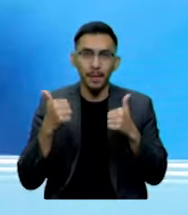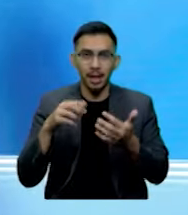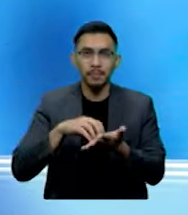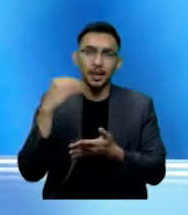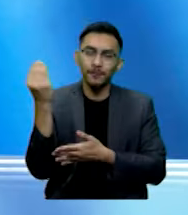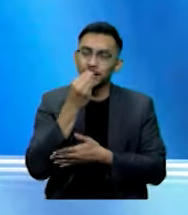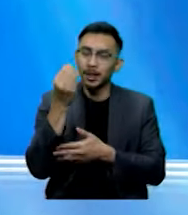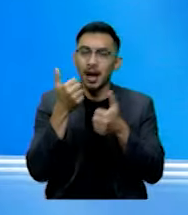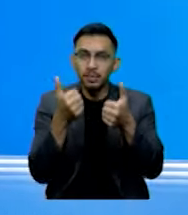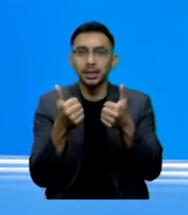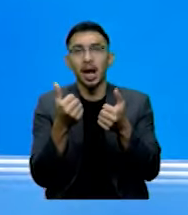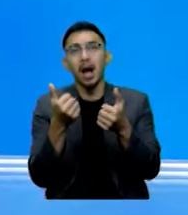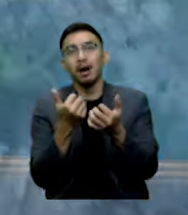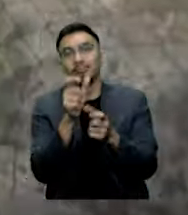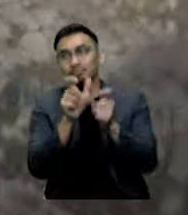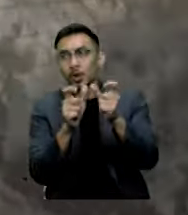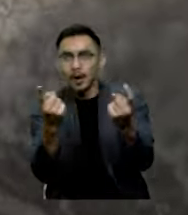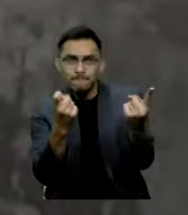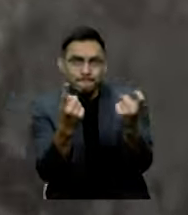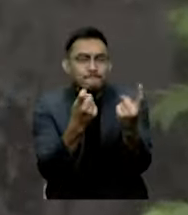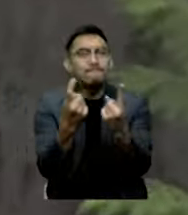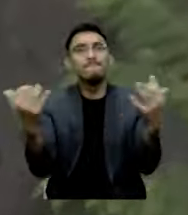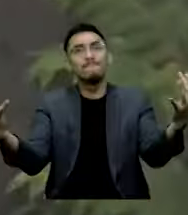menarik bagi wisatawan.